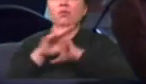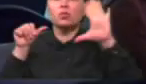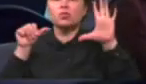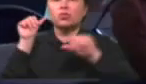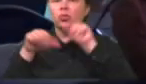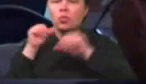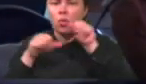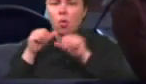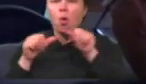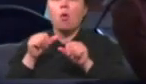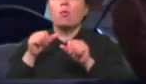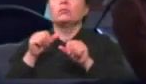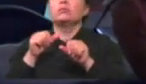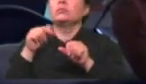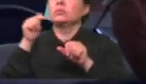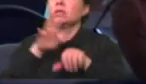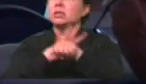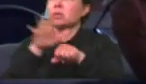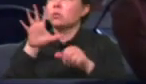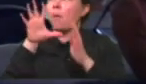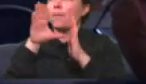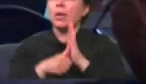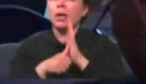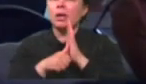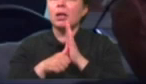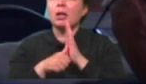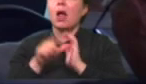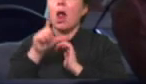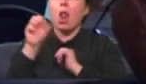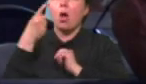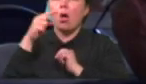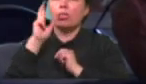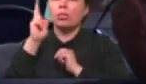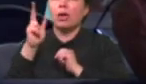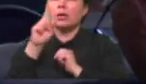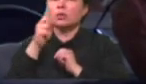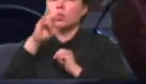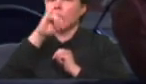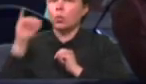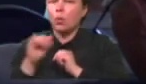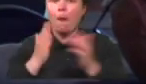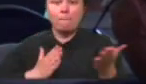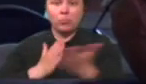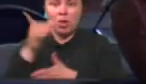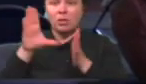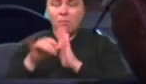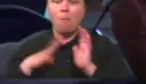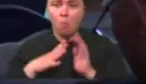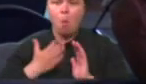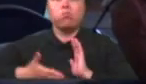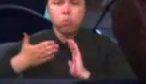roku do tego słynnego miasta Lądek-Zdrój, a w zasadzie przez to słynne miasto, przejeżdżałem